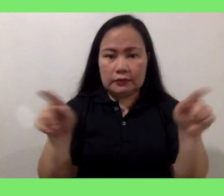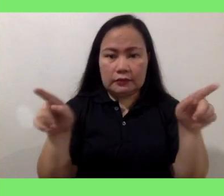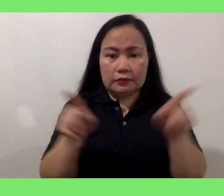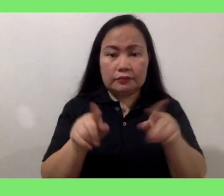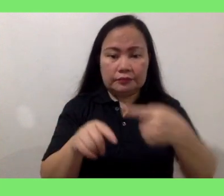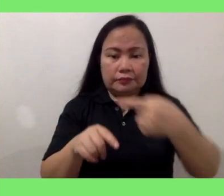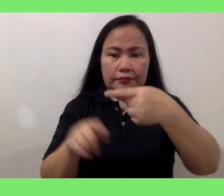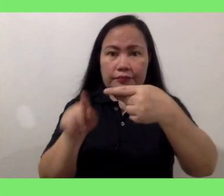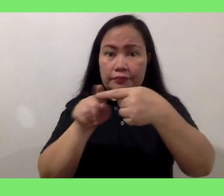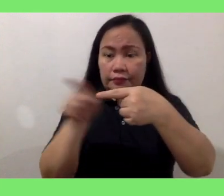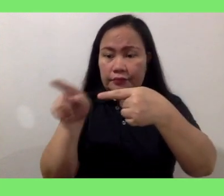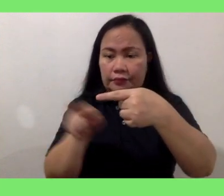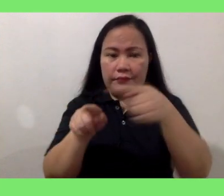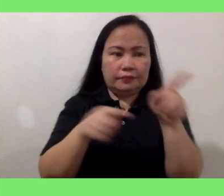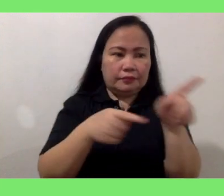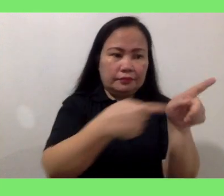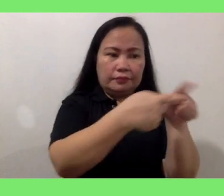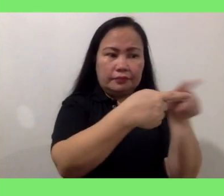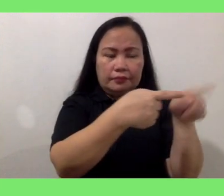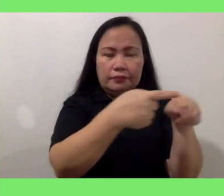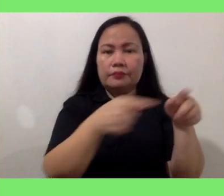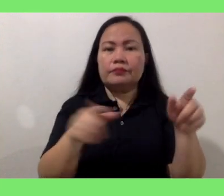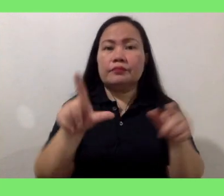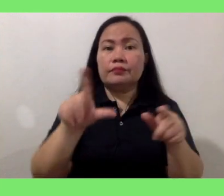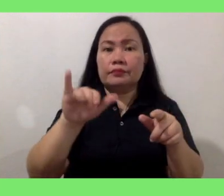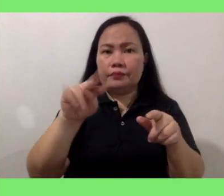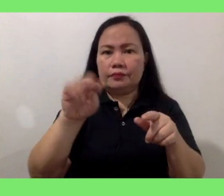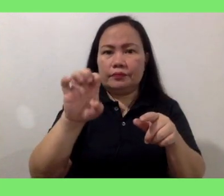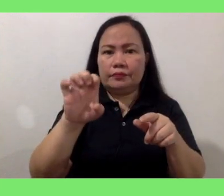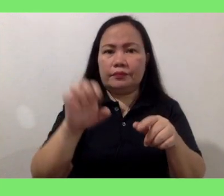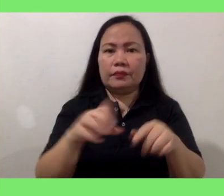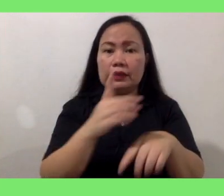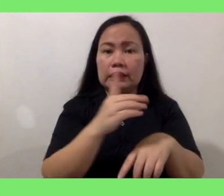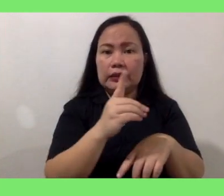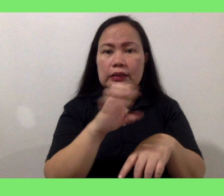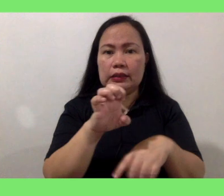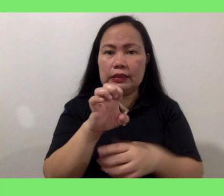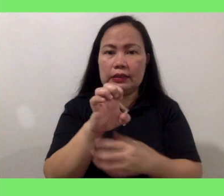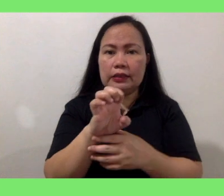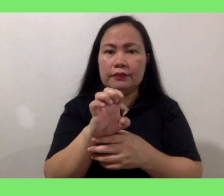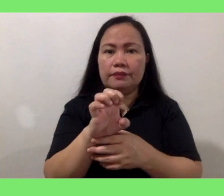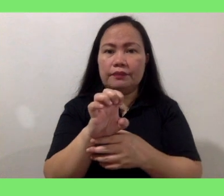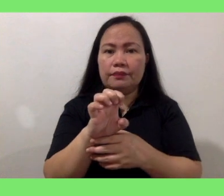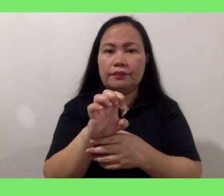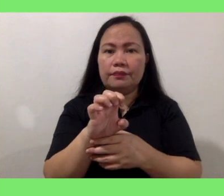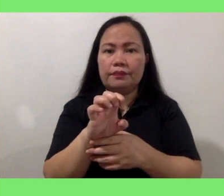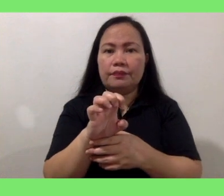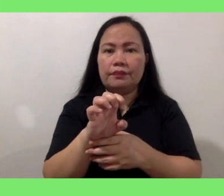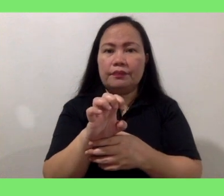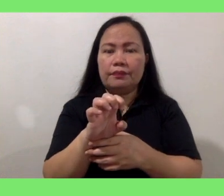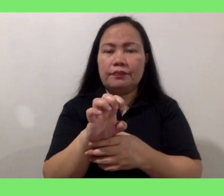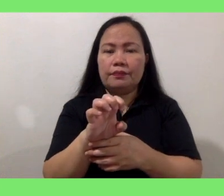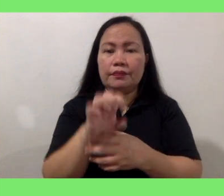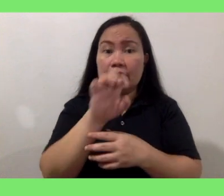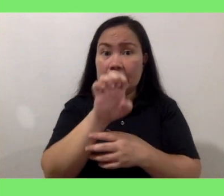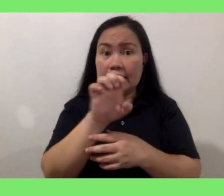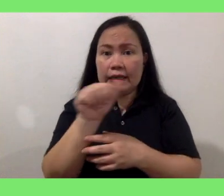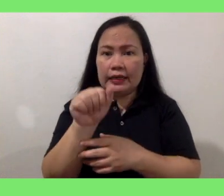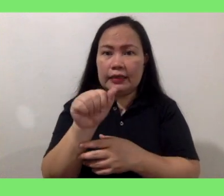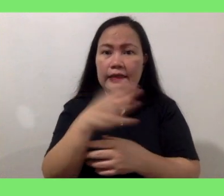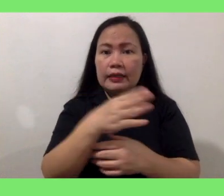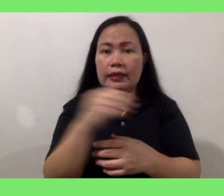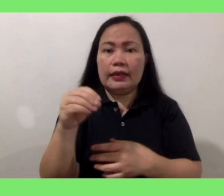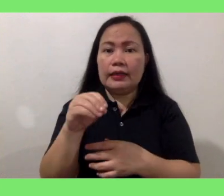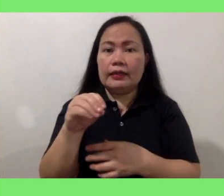ang line segment mo, dito mo lang siya kukunin kasi ito yung may line. Okay? So, line segment DE, line